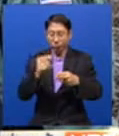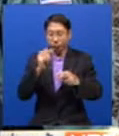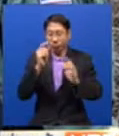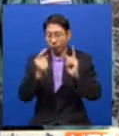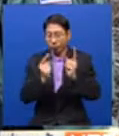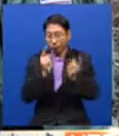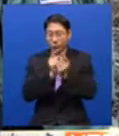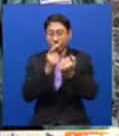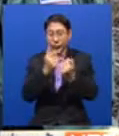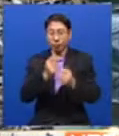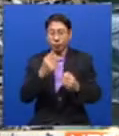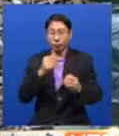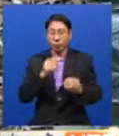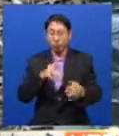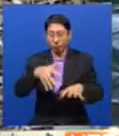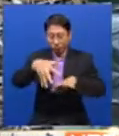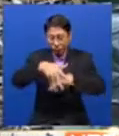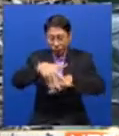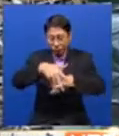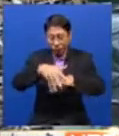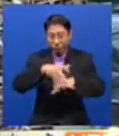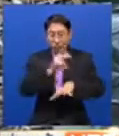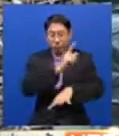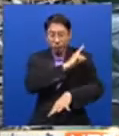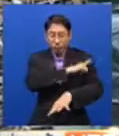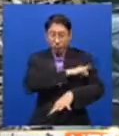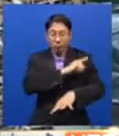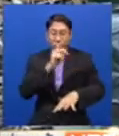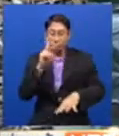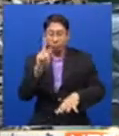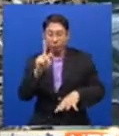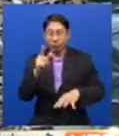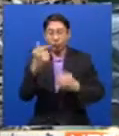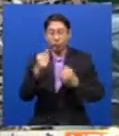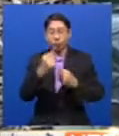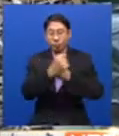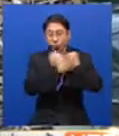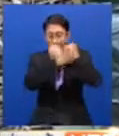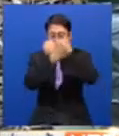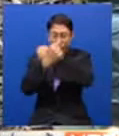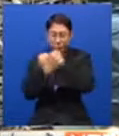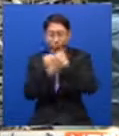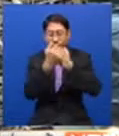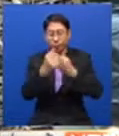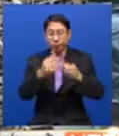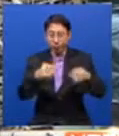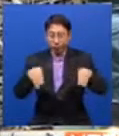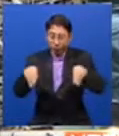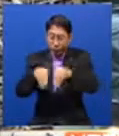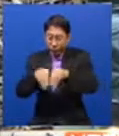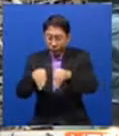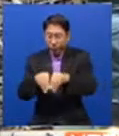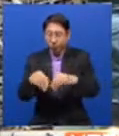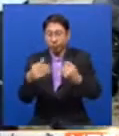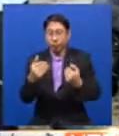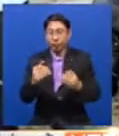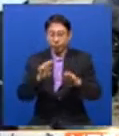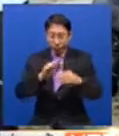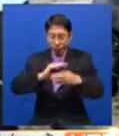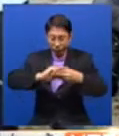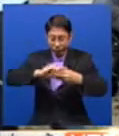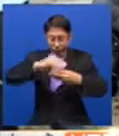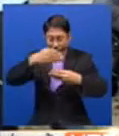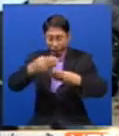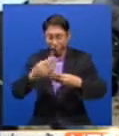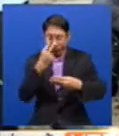ากเนี่ยนะคะบรรจุอยู่ในกระสอบสีขาวและสีเขียวสำหรับทำบังเกอร์ทหาร7ถุงกองอยู่ใกล้ๆกันเมื่อเปิดดูก็พ